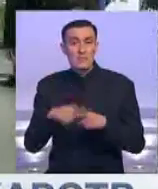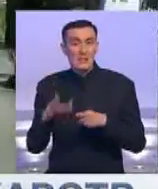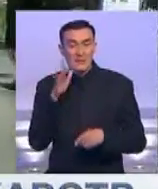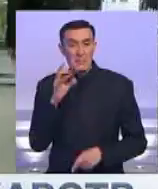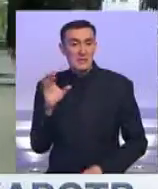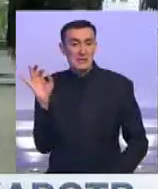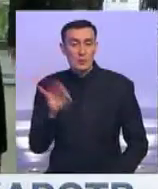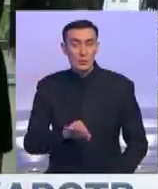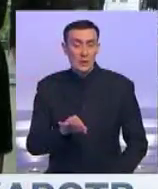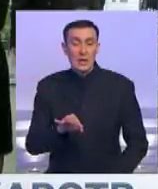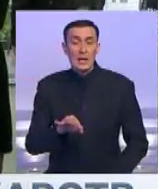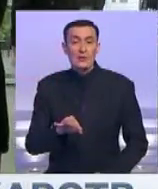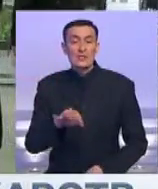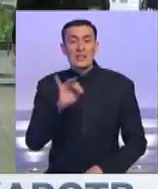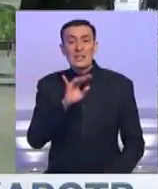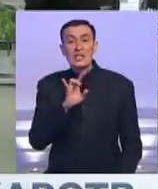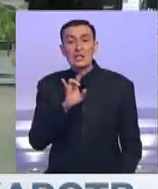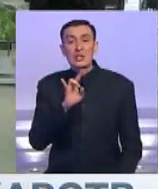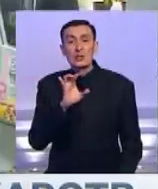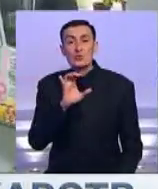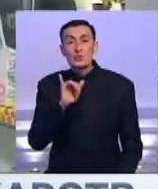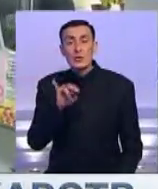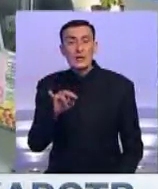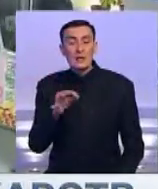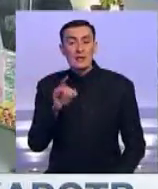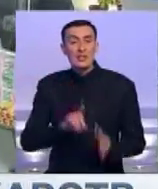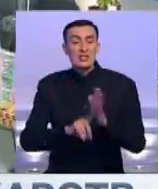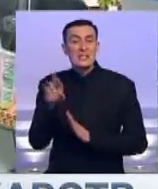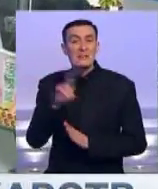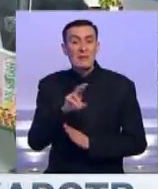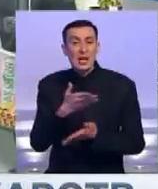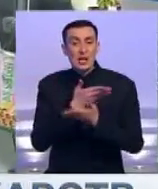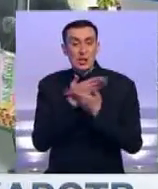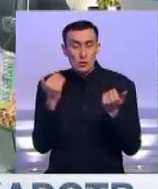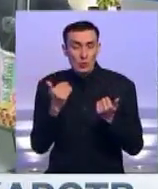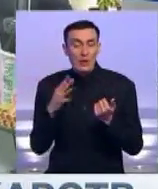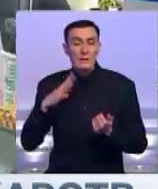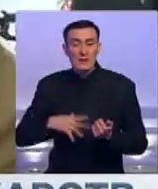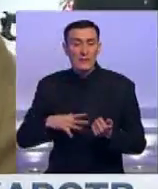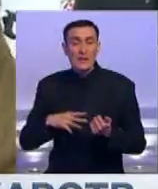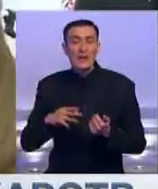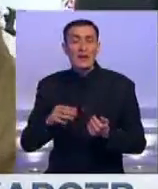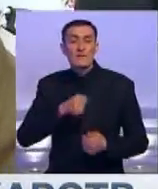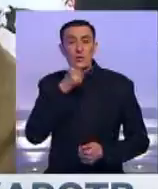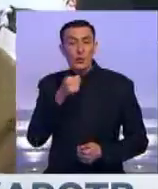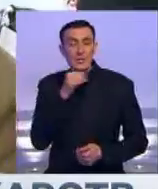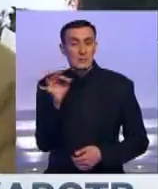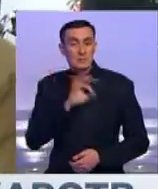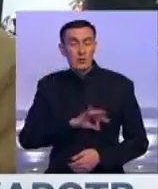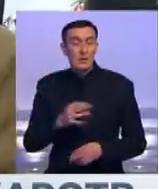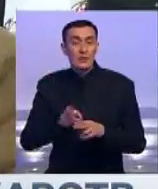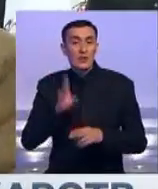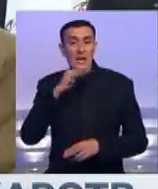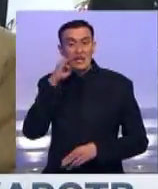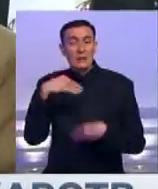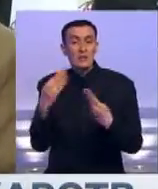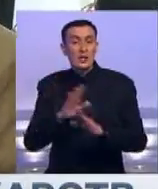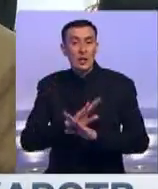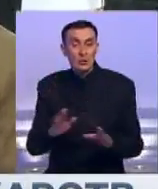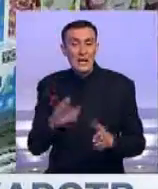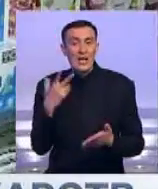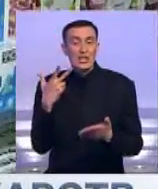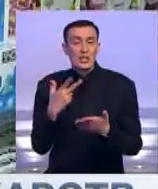идет. Тест-полосок, как и инсулина, в аптеках нет с января. Маленьких пациентов вынуждают переходить на инсулин для взрослых. Родителям не выдают картриджи